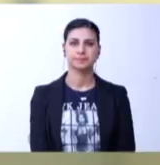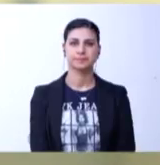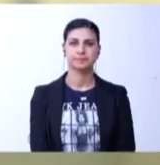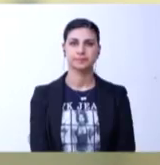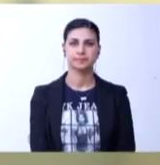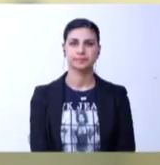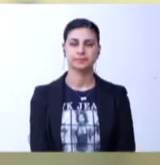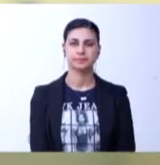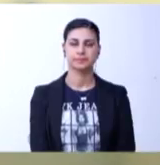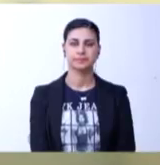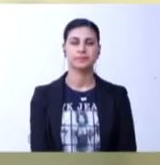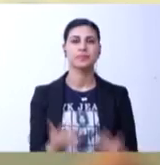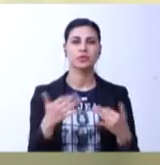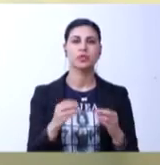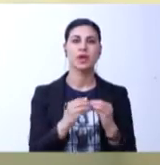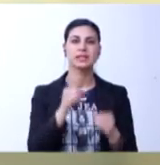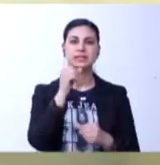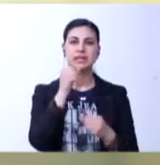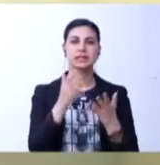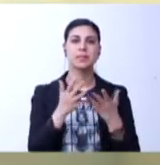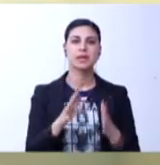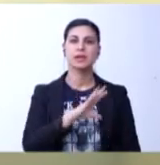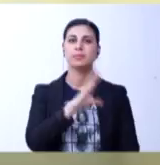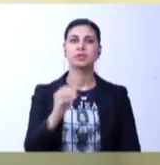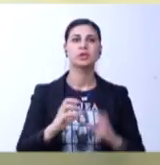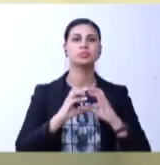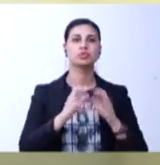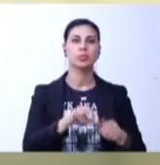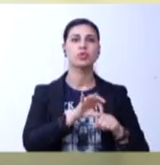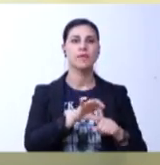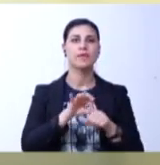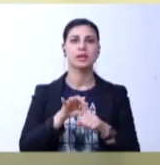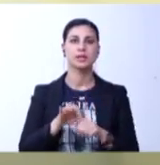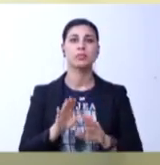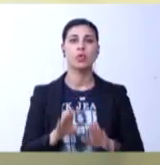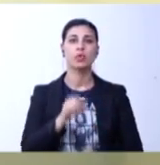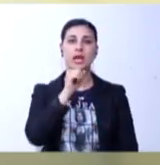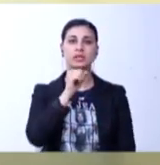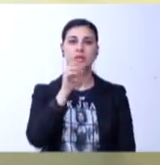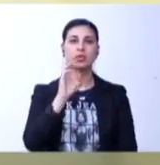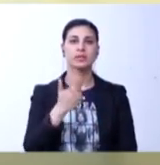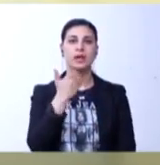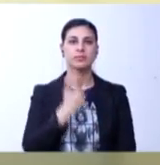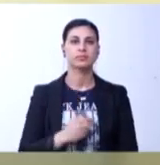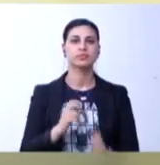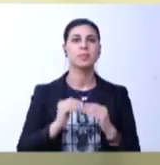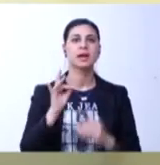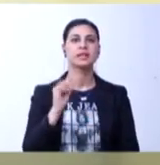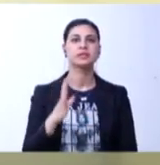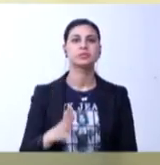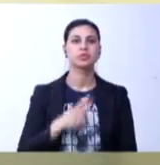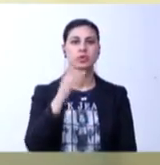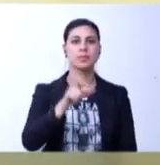years. უკვე 10 წელზე მეტია ოპერაციებს მთელი მსოფლიოს მასშტაბით ვატარებთ. მხოლოდ ასაკოვან და ღია ქირურგიისთვის მაღალი რისკის